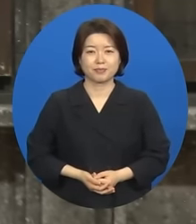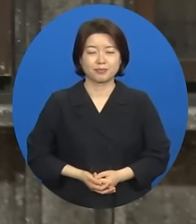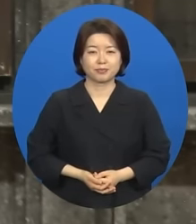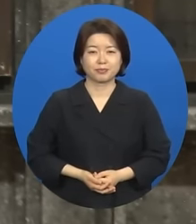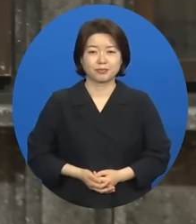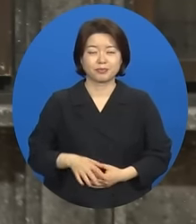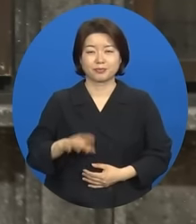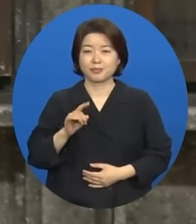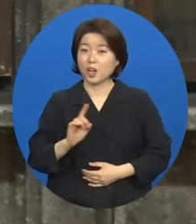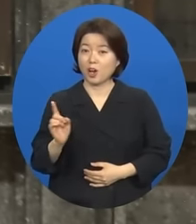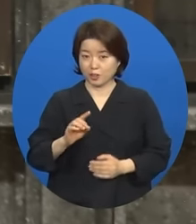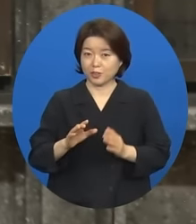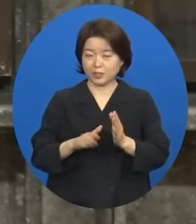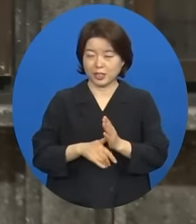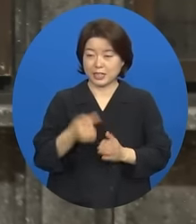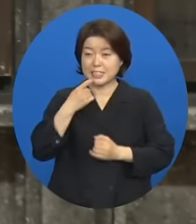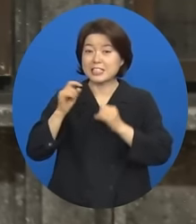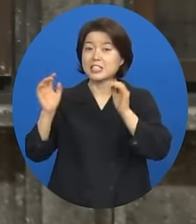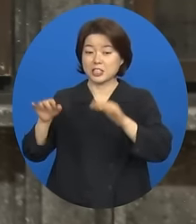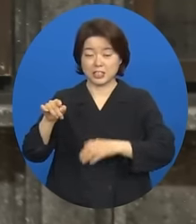일단 이 어떤 자는요 천사인데요.